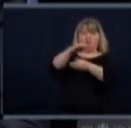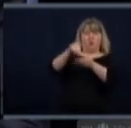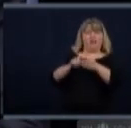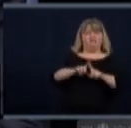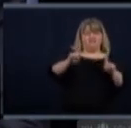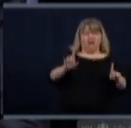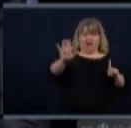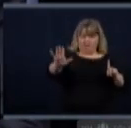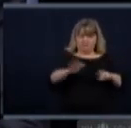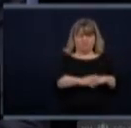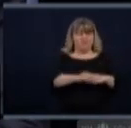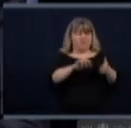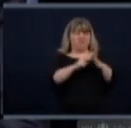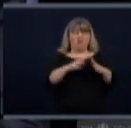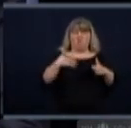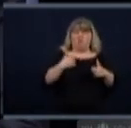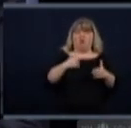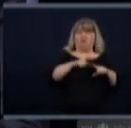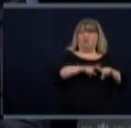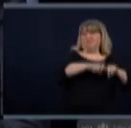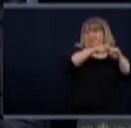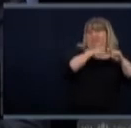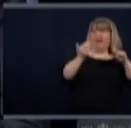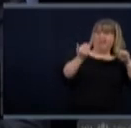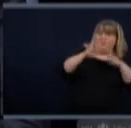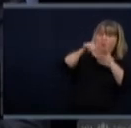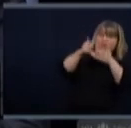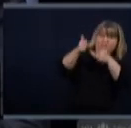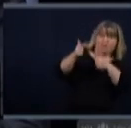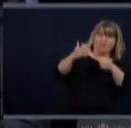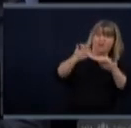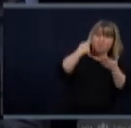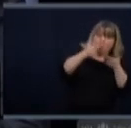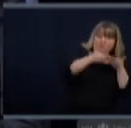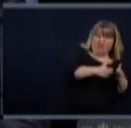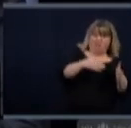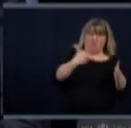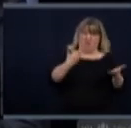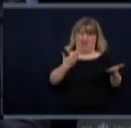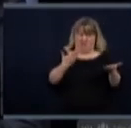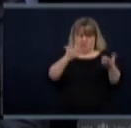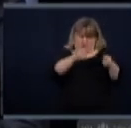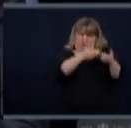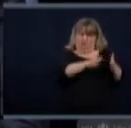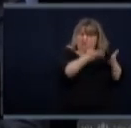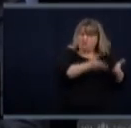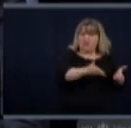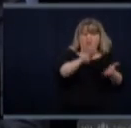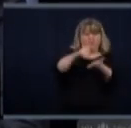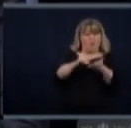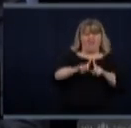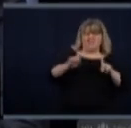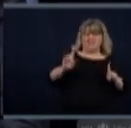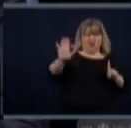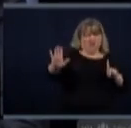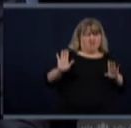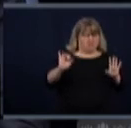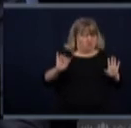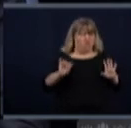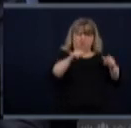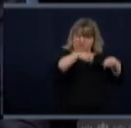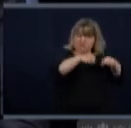à l'extérieur de Montréal. Donc, à partir du moment où la situation est différente à Montréal que dans le reste du Québec, bien,